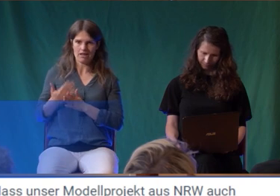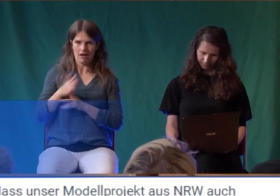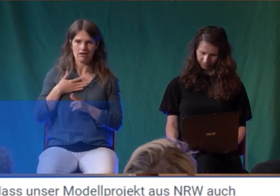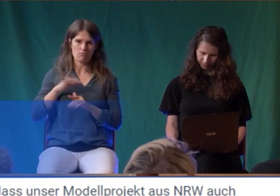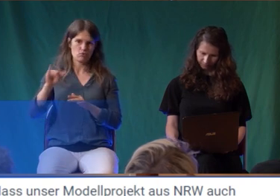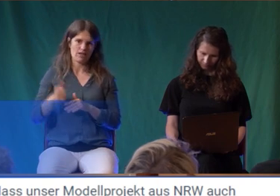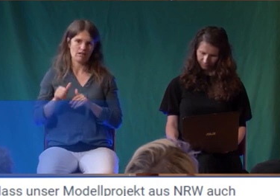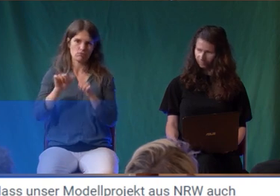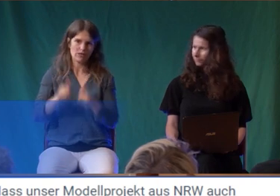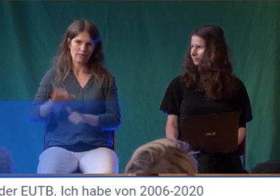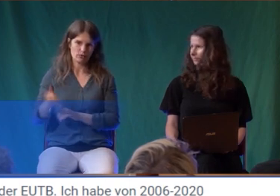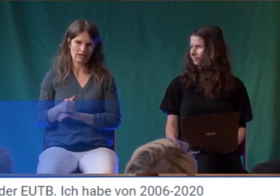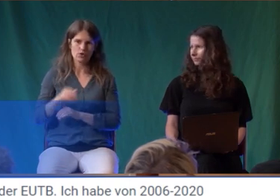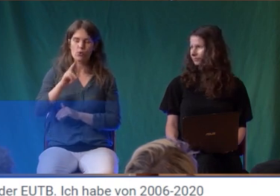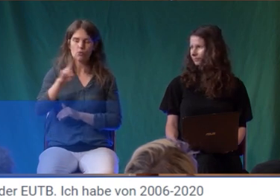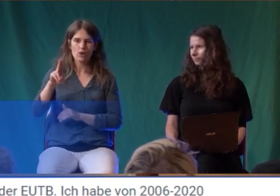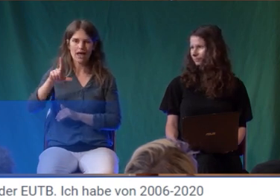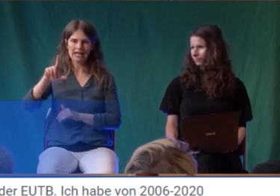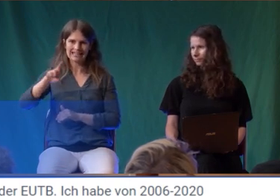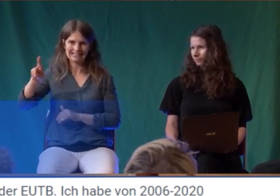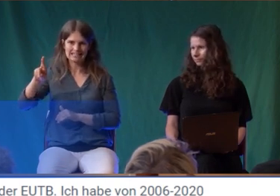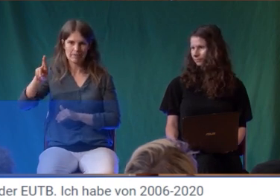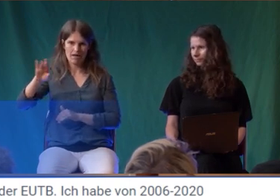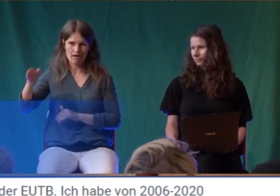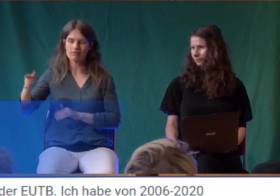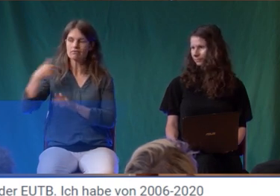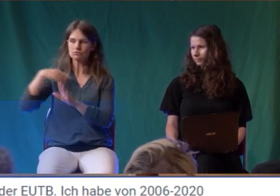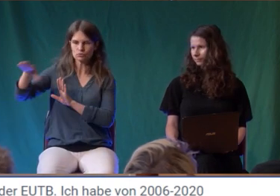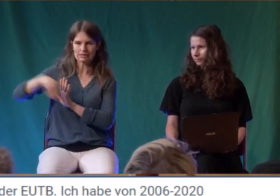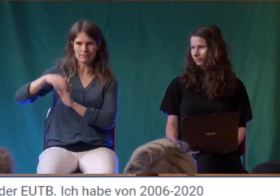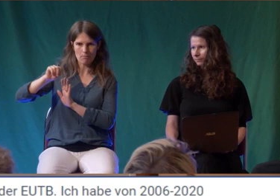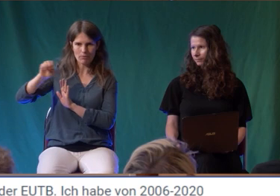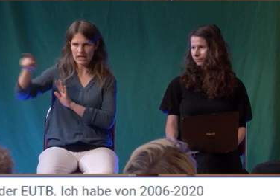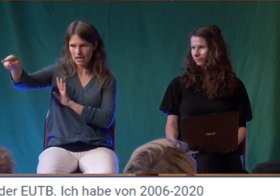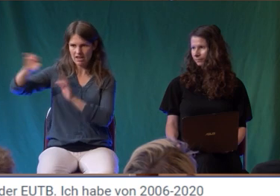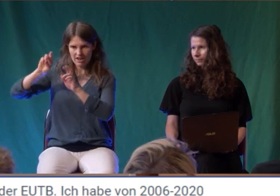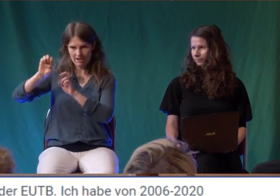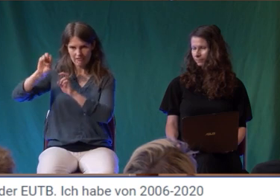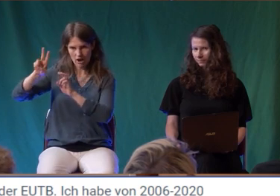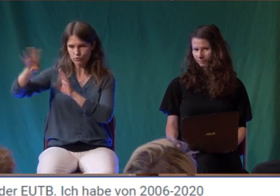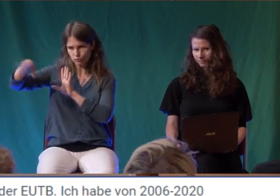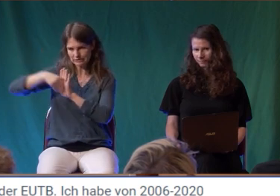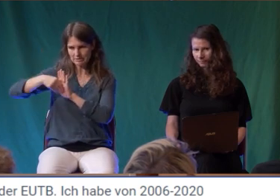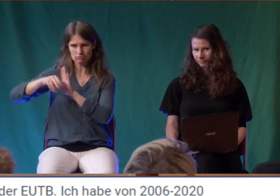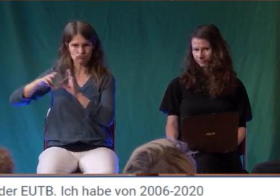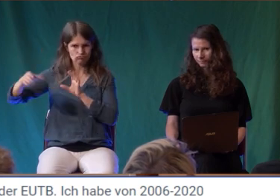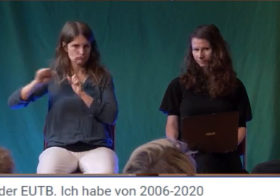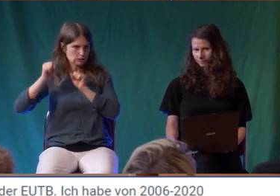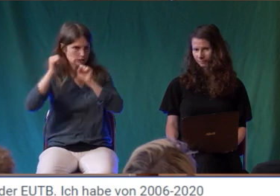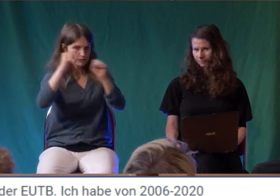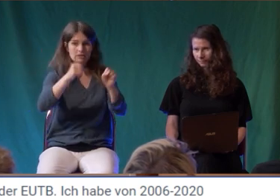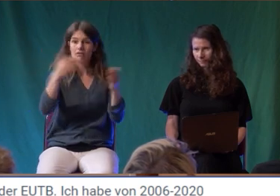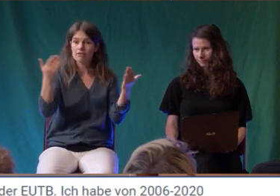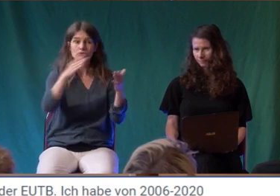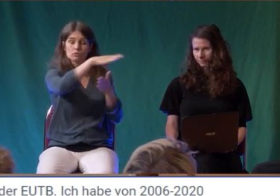riesberg von Mobile e.V zusammen durchgeführt und wir haben das zusammen gemacht mit dem mit der